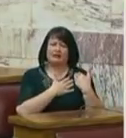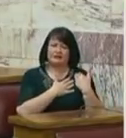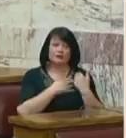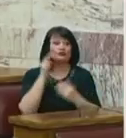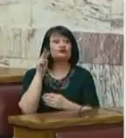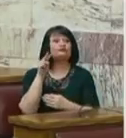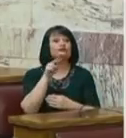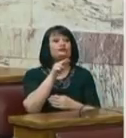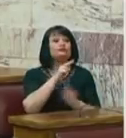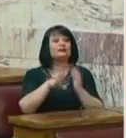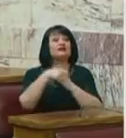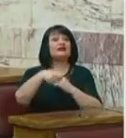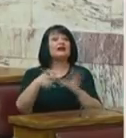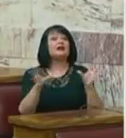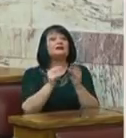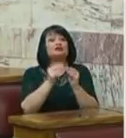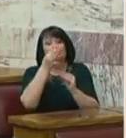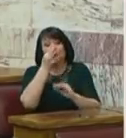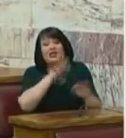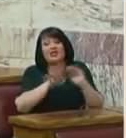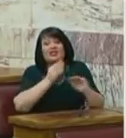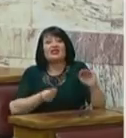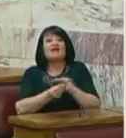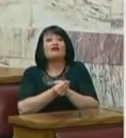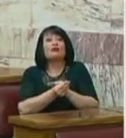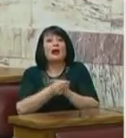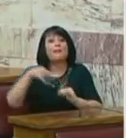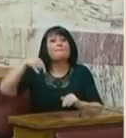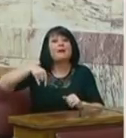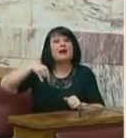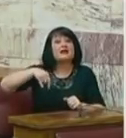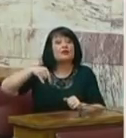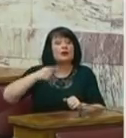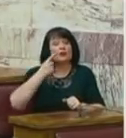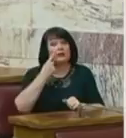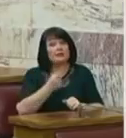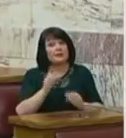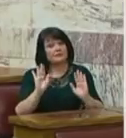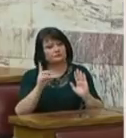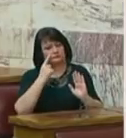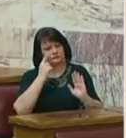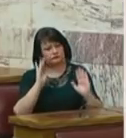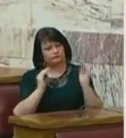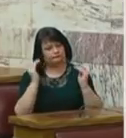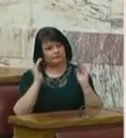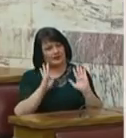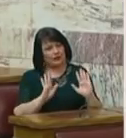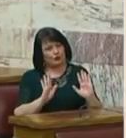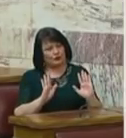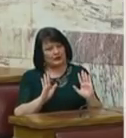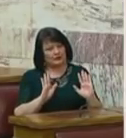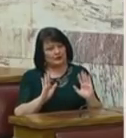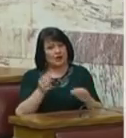των εισαγγελέων διαφθοράς, ο κύριος Παπαγεωργίου που επιφυλάσσεται και που δεν έχει παράσχει